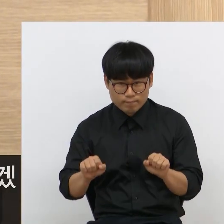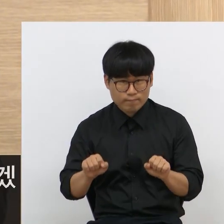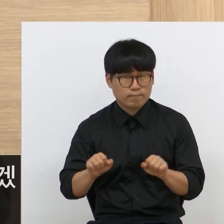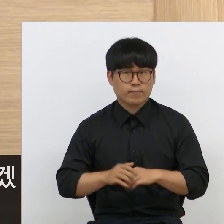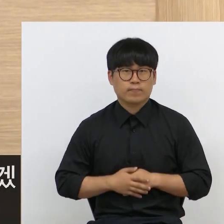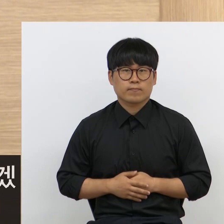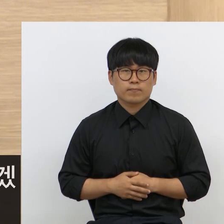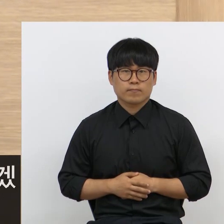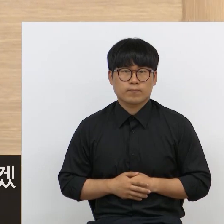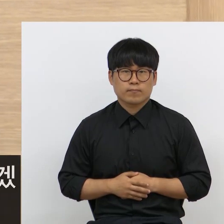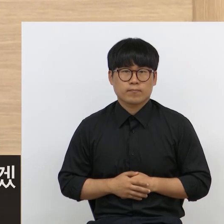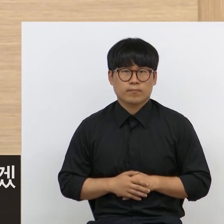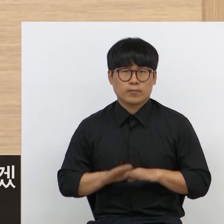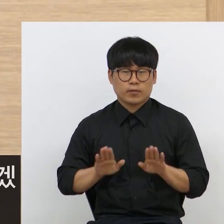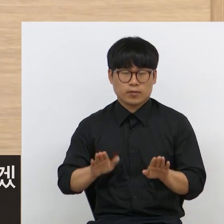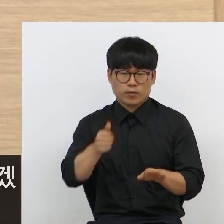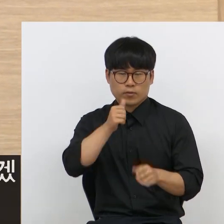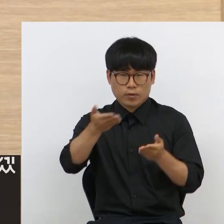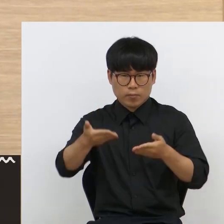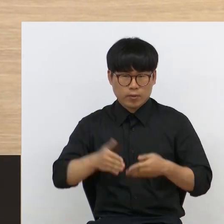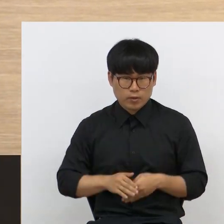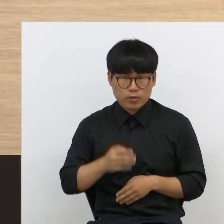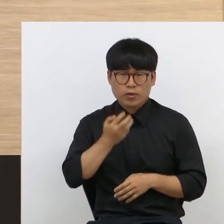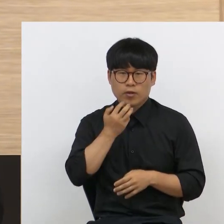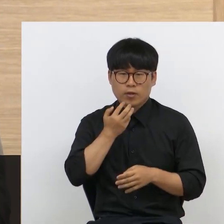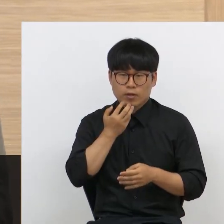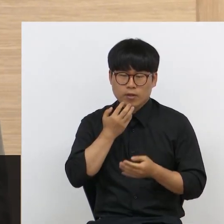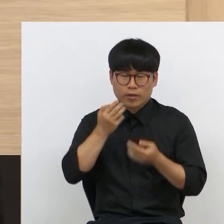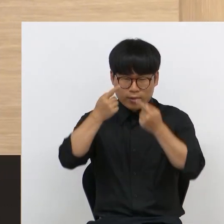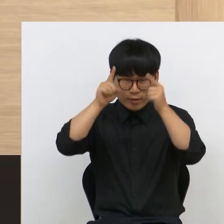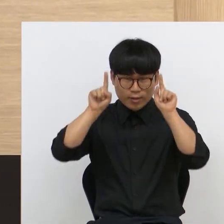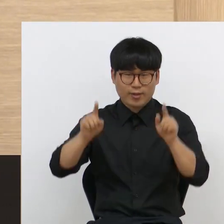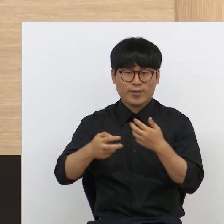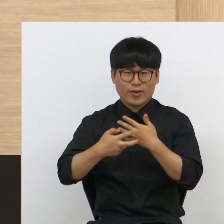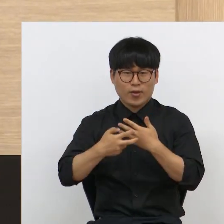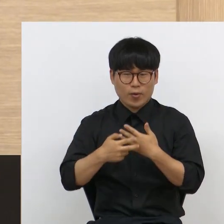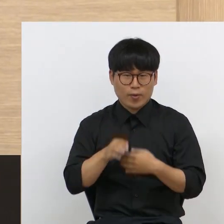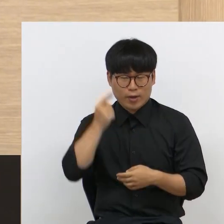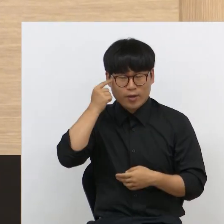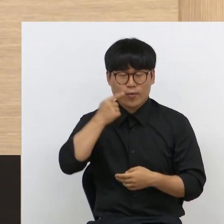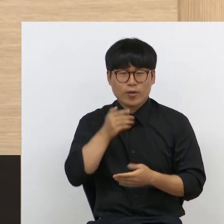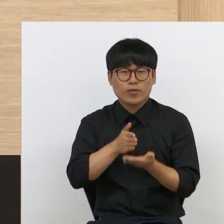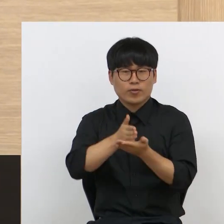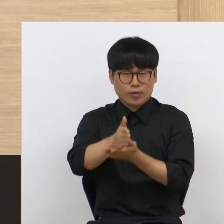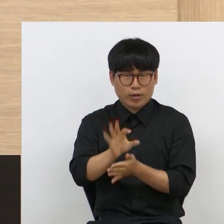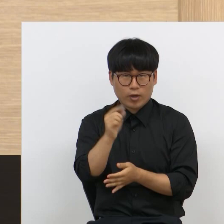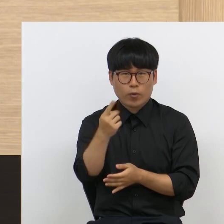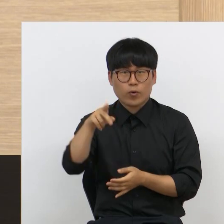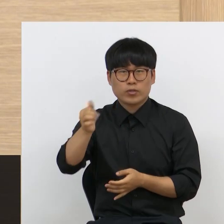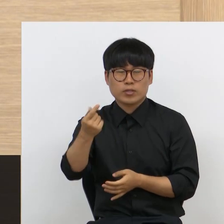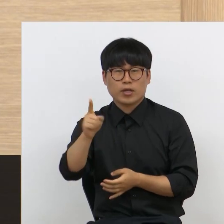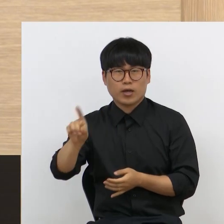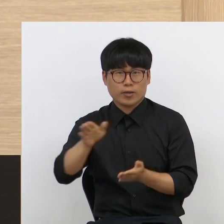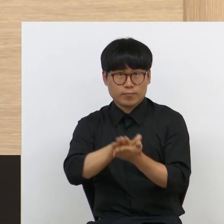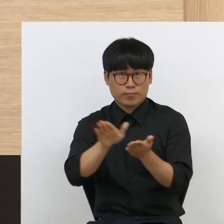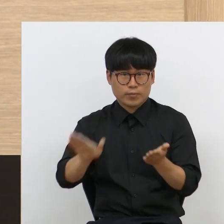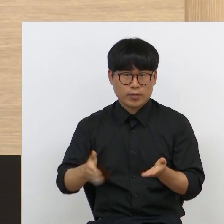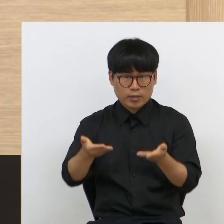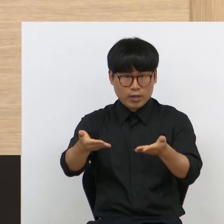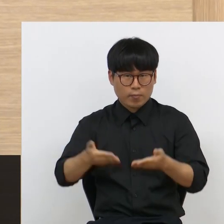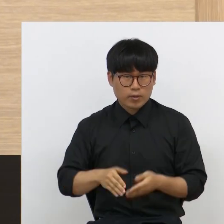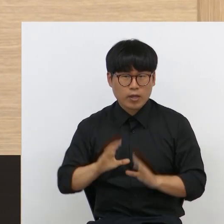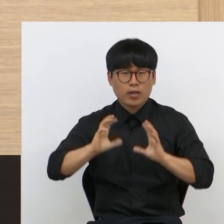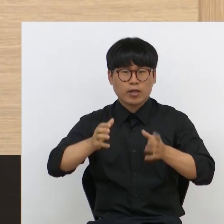안녕하십니까. 방금 소개받은 서울대학교 병원 이비인후과 오승환입니다. 오늘 제가 받은 제목은 세상에